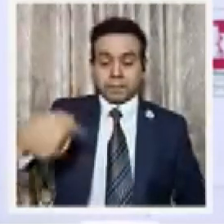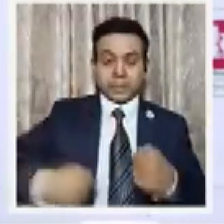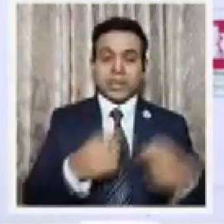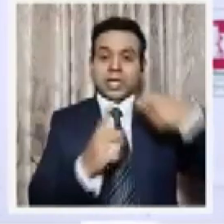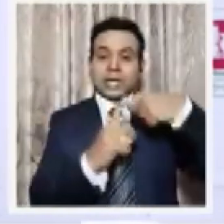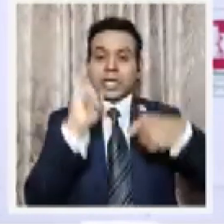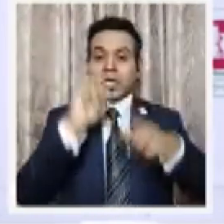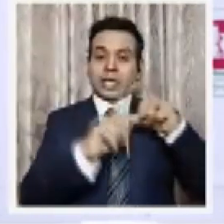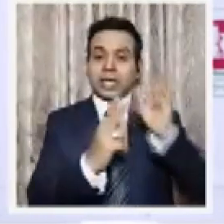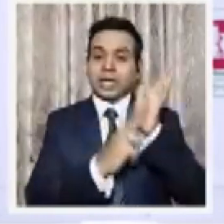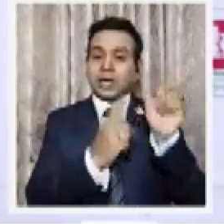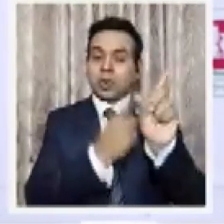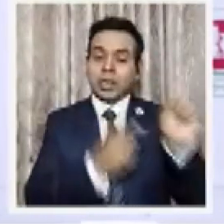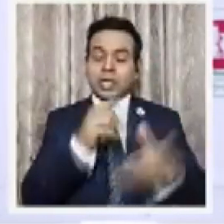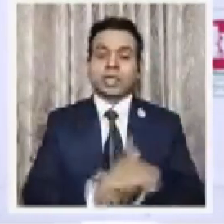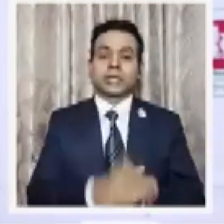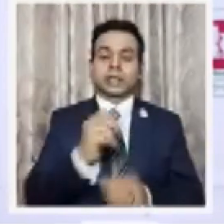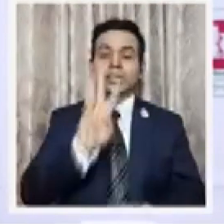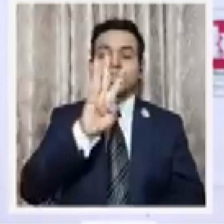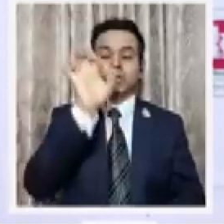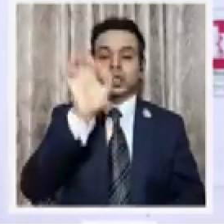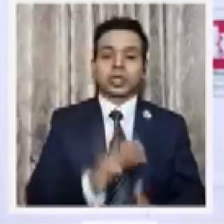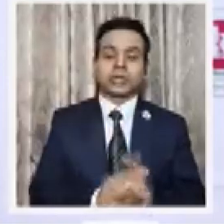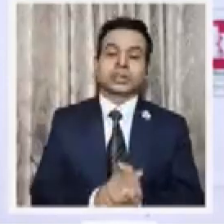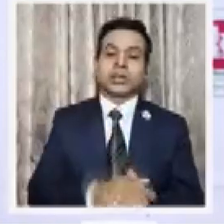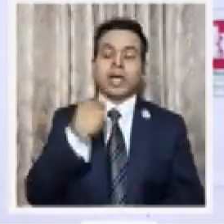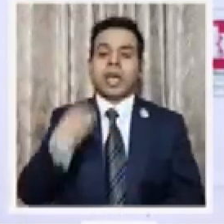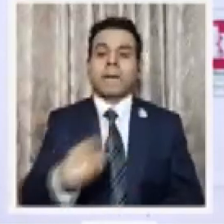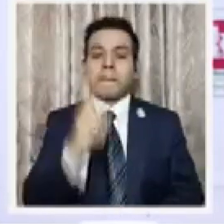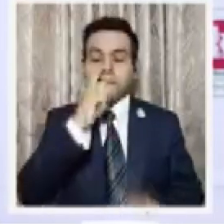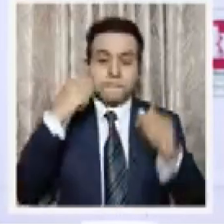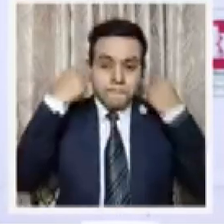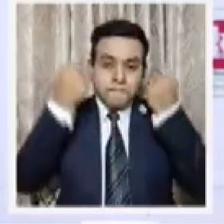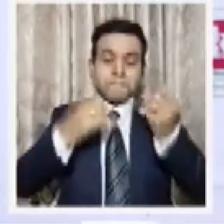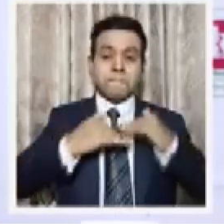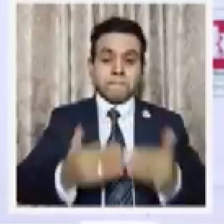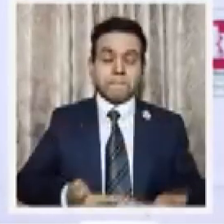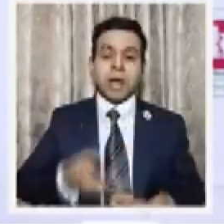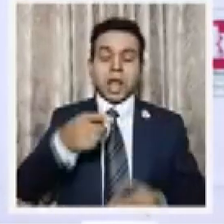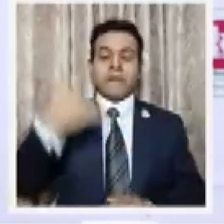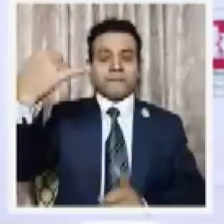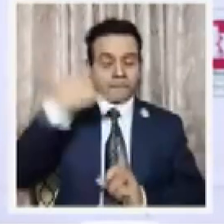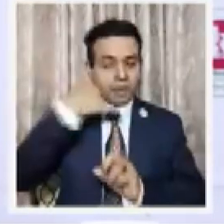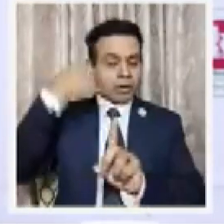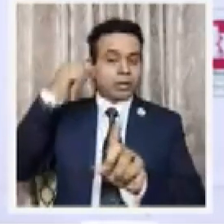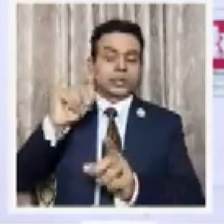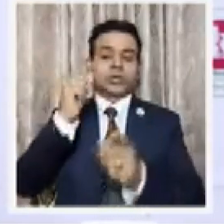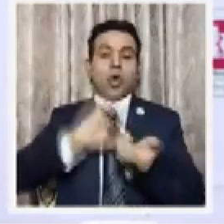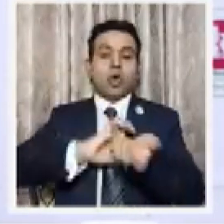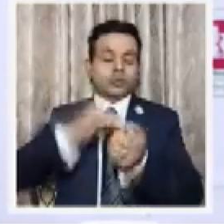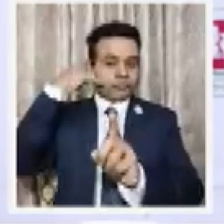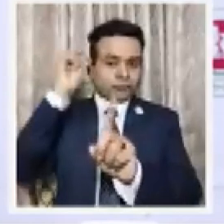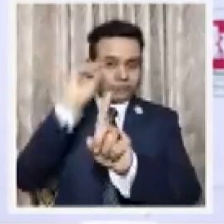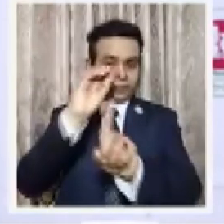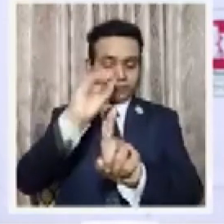আক্রান্ত 4%, হৃদরোগে আক্রান্ত 3% এবং কিডনি রোগে আক্রান্ত 3%। এছাড়াও করোনাকালীন সময়ে